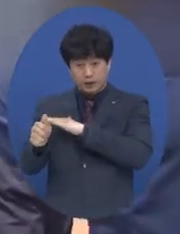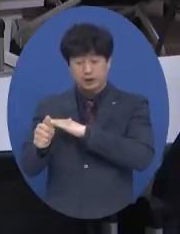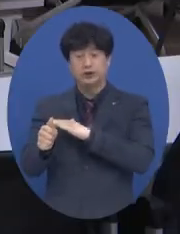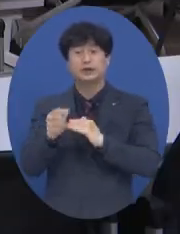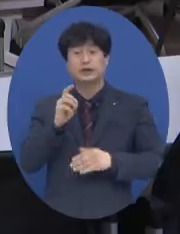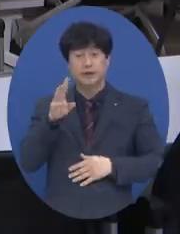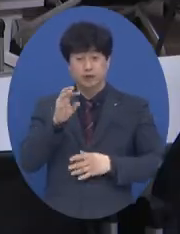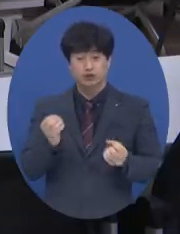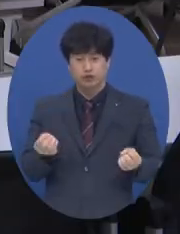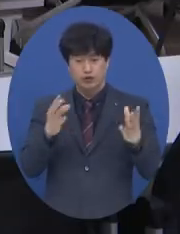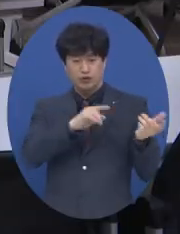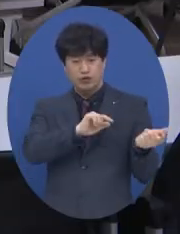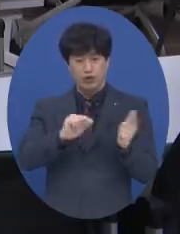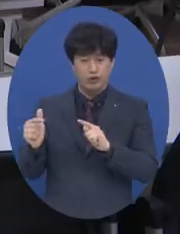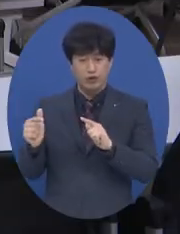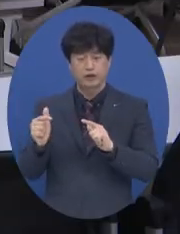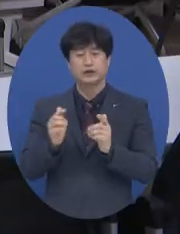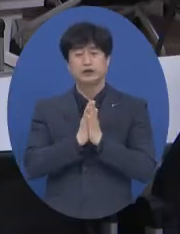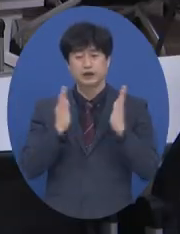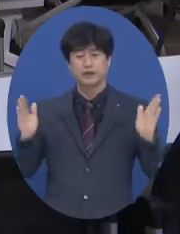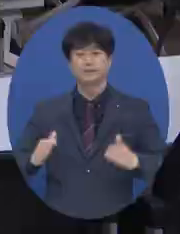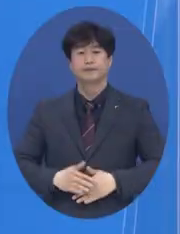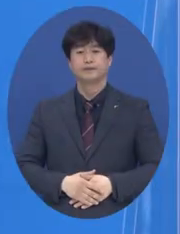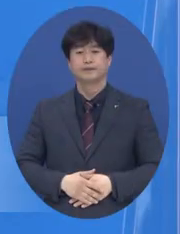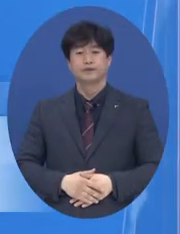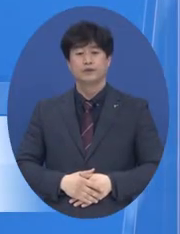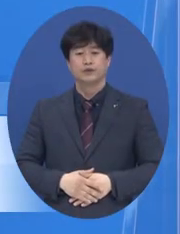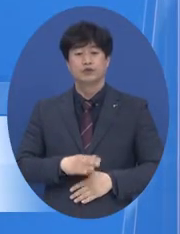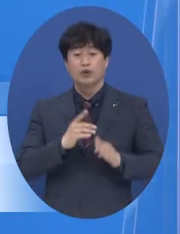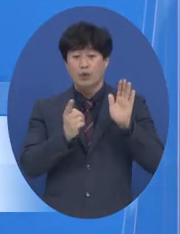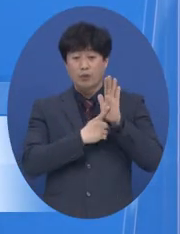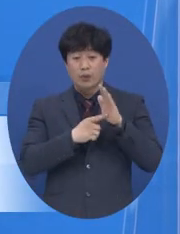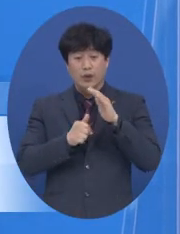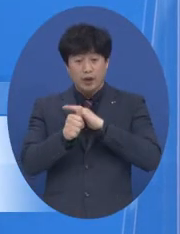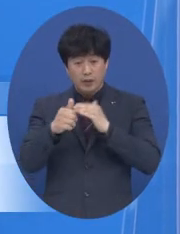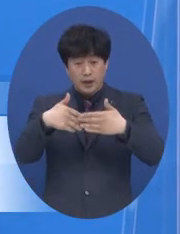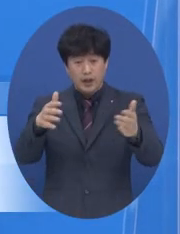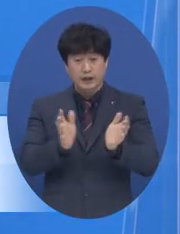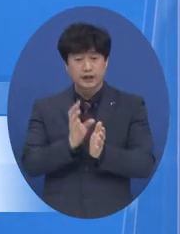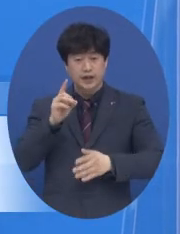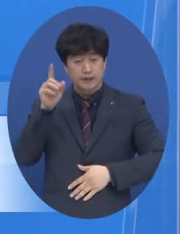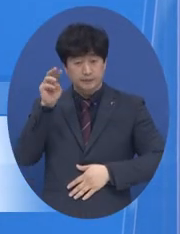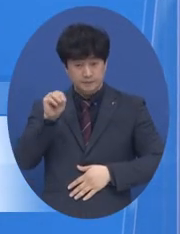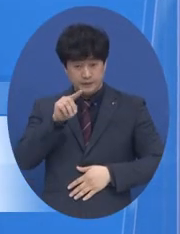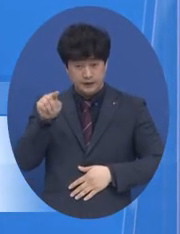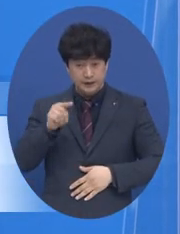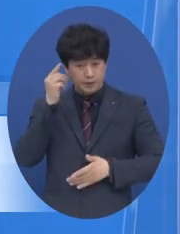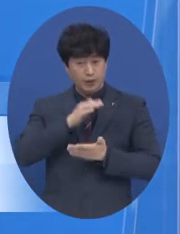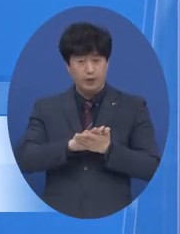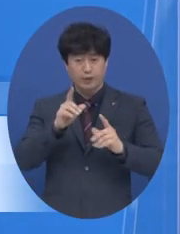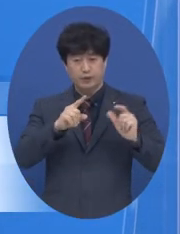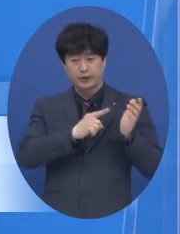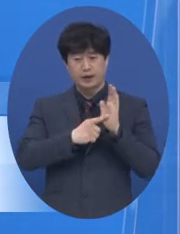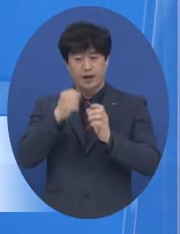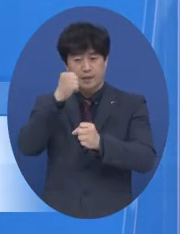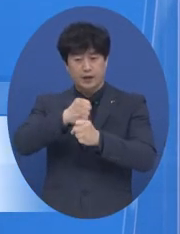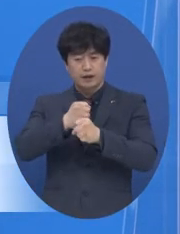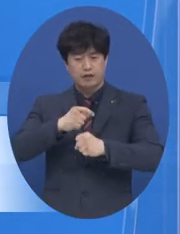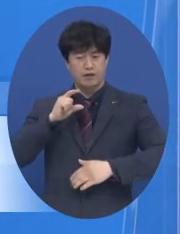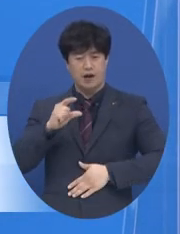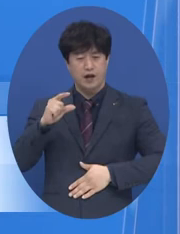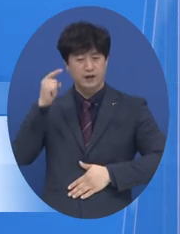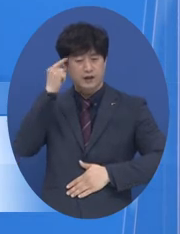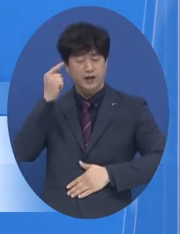다채로운 프로그램들이 펼쳐집니다 저용 보호대 사단은 dmg 를 평화의 상징으로 만들겠다는 굳은 의지를